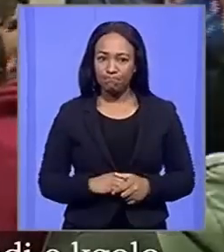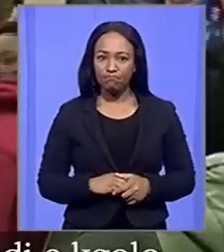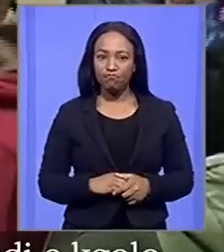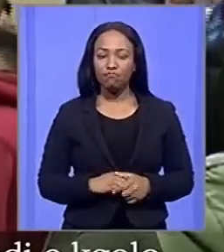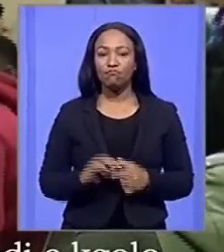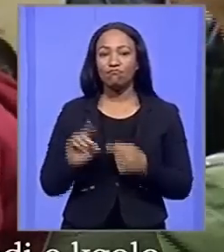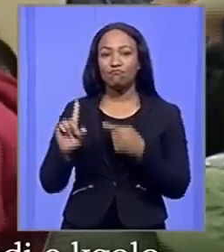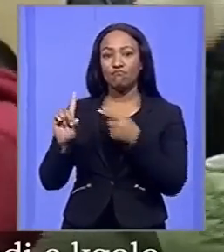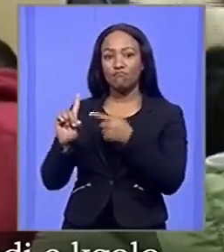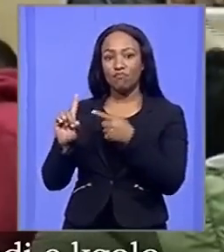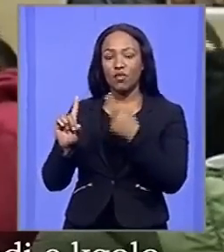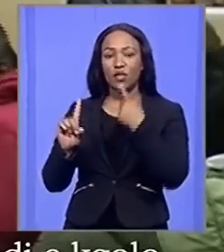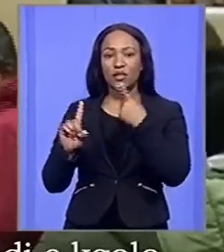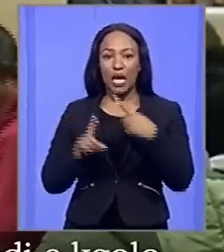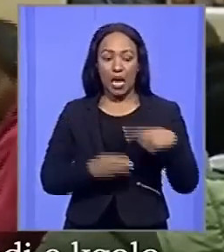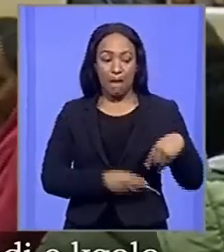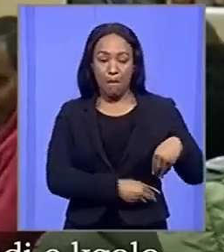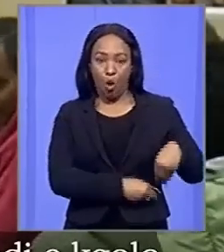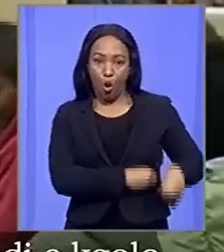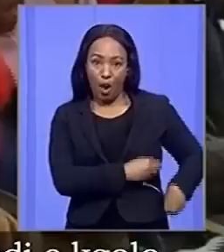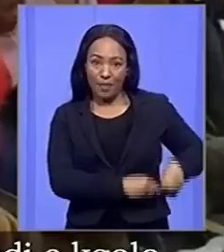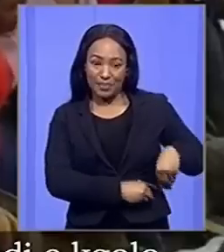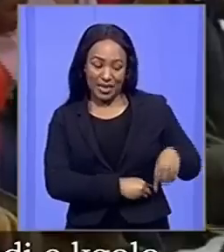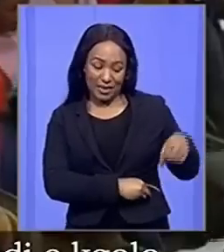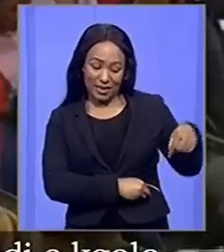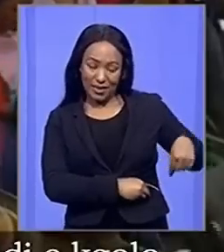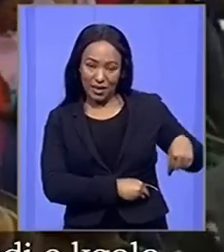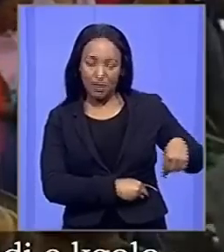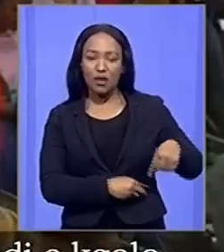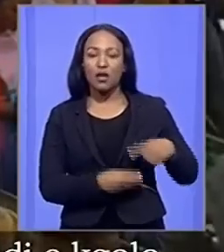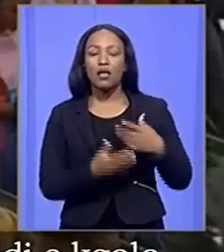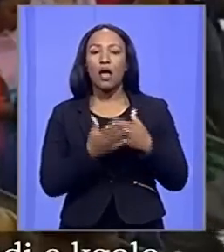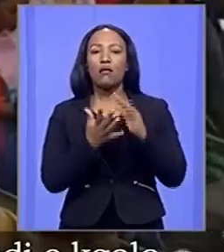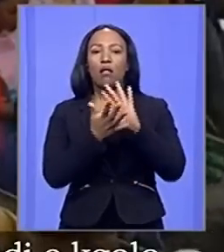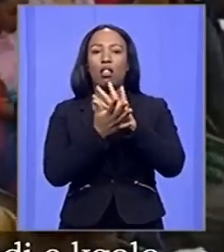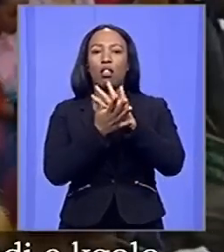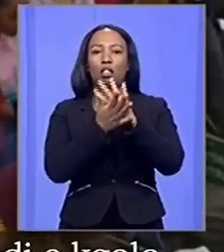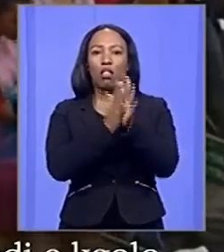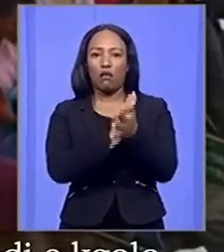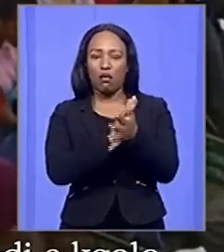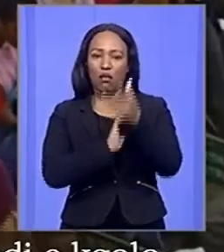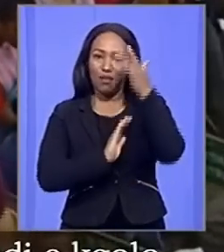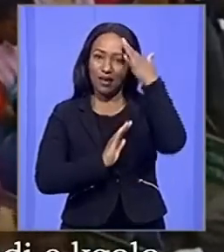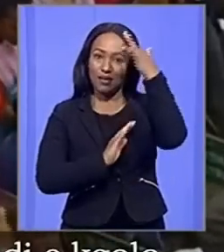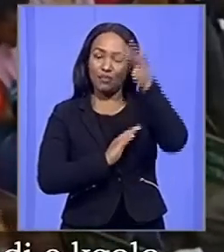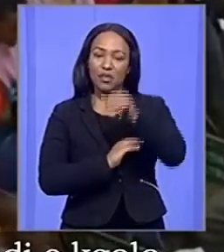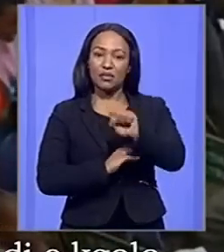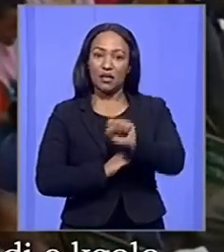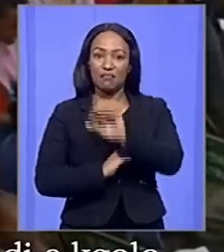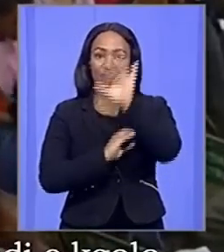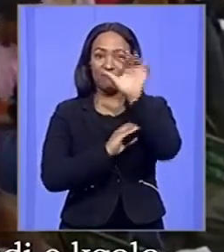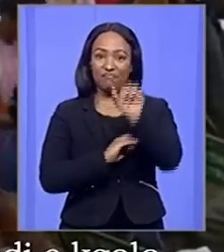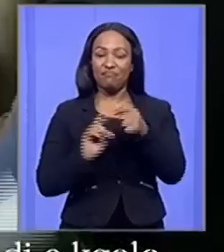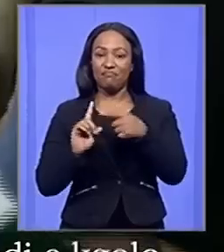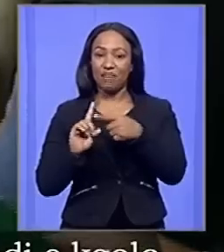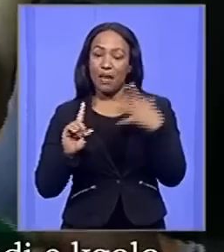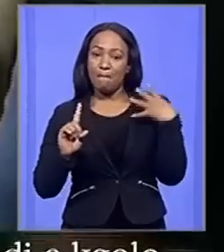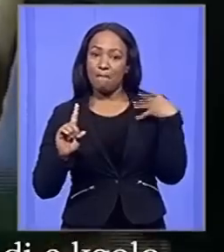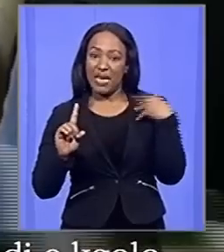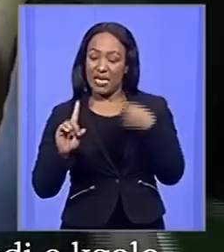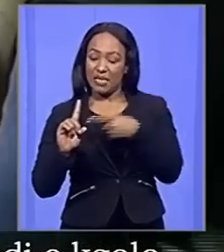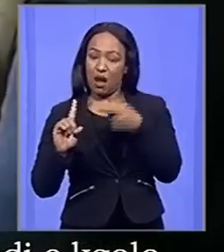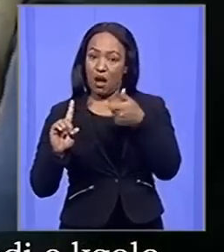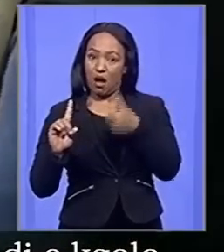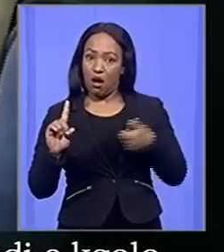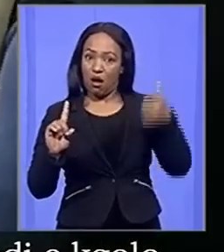Schreiber o re bomenetša le boradia bo iša serithi sa ditokomane tša semmušo ka Afrika Borwa. Tona o re leanong la go